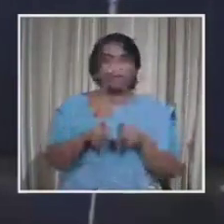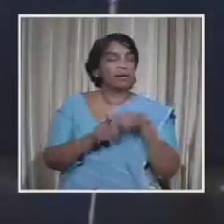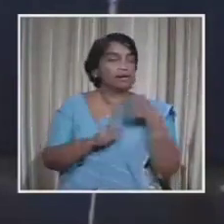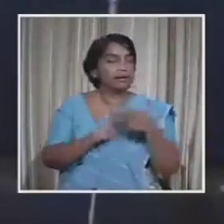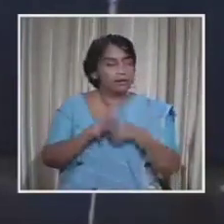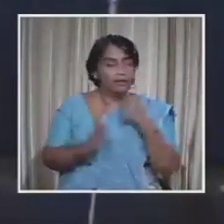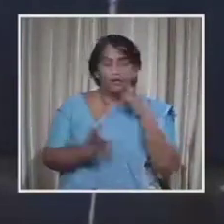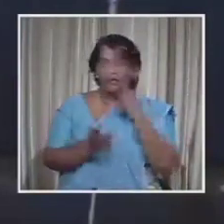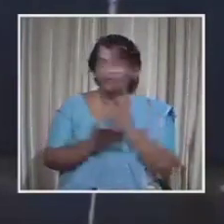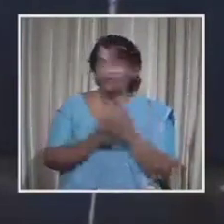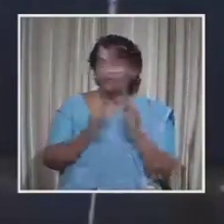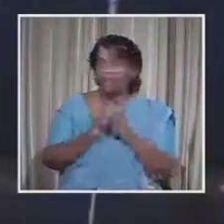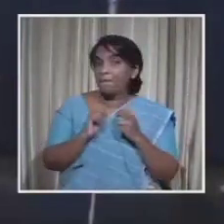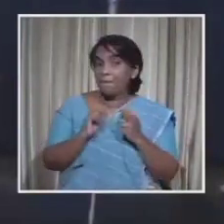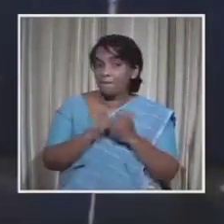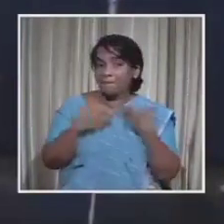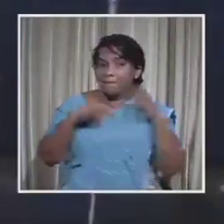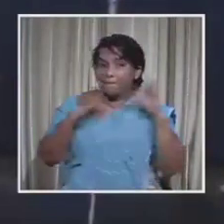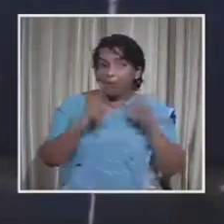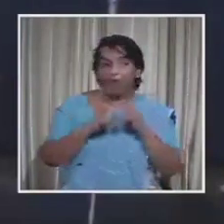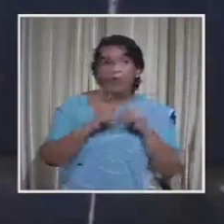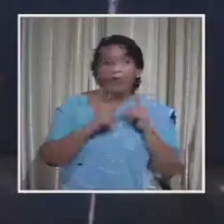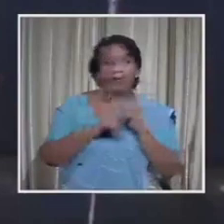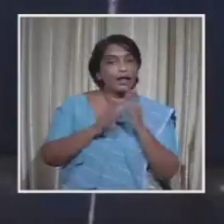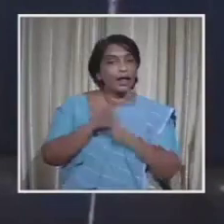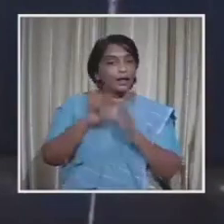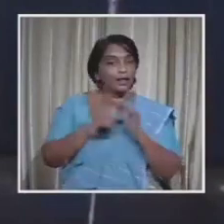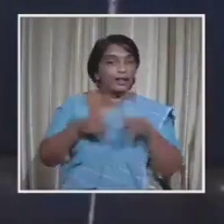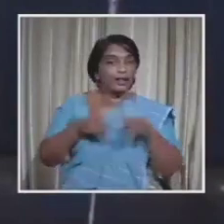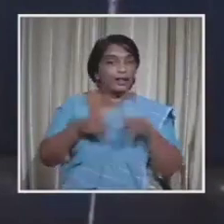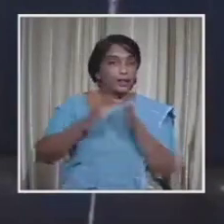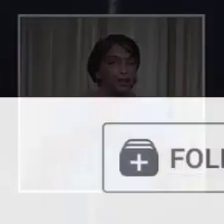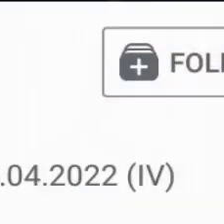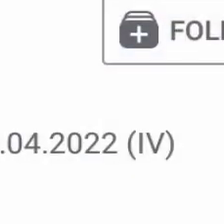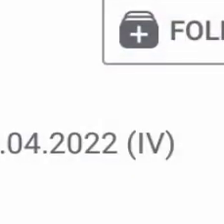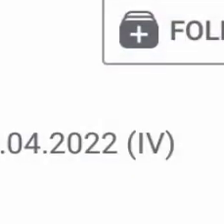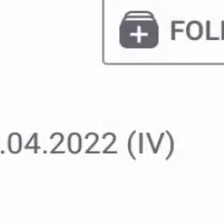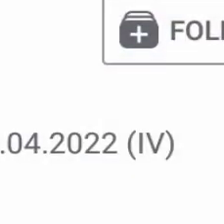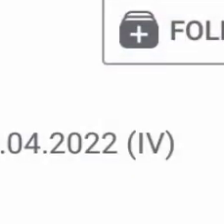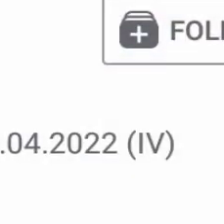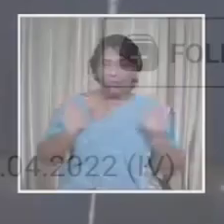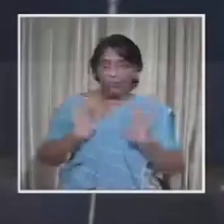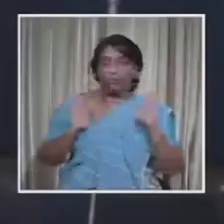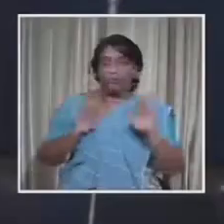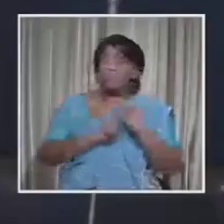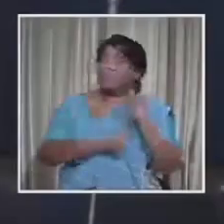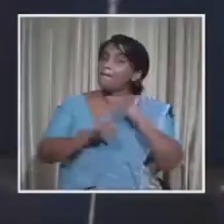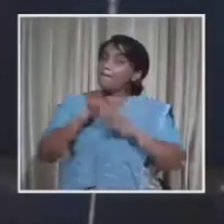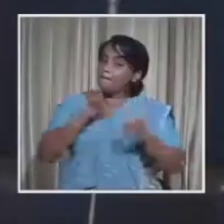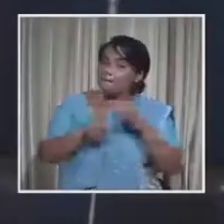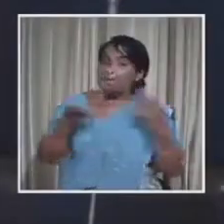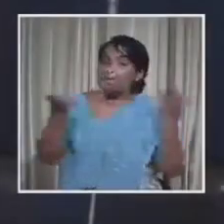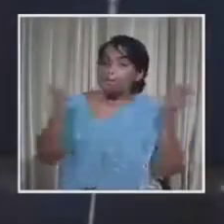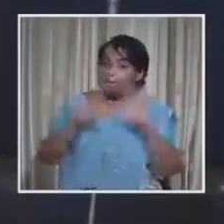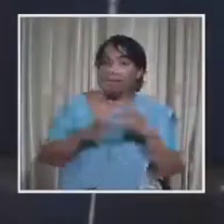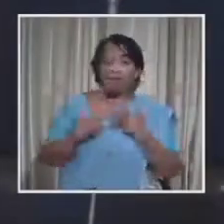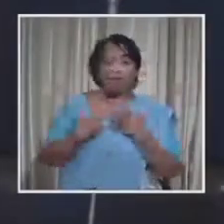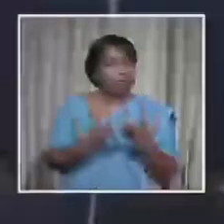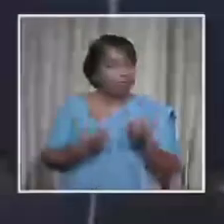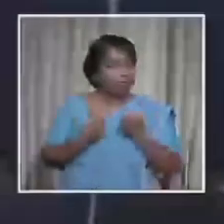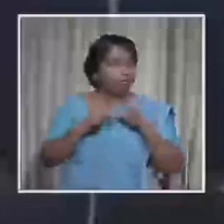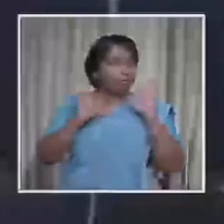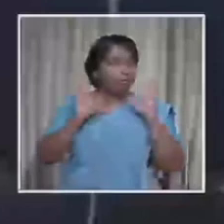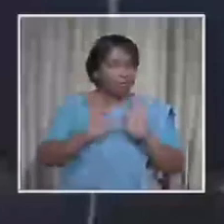நம்பகமான வட்டாரங்கள் தெரிவித்துள்ளதாக அந்த செய்தியில் தெரிவிக்கப்பட்டது. முன்னதாக நாமல் ராஜபக்சேவின் குடும்பத்தினர் ஏப்ரல் மாதம் 2